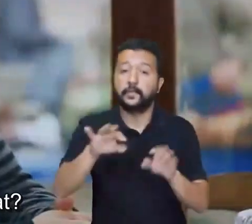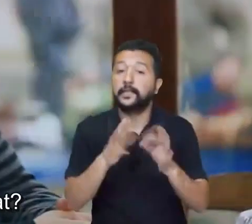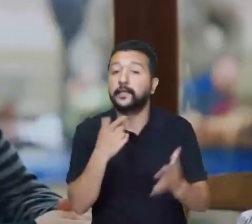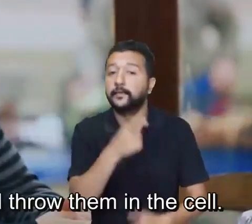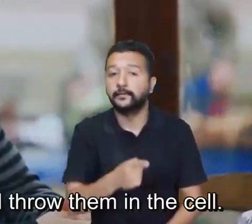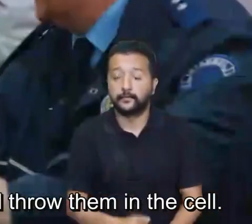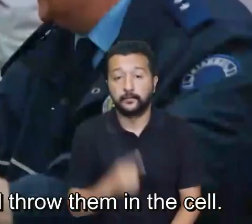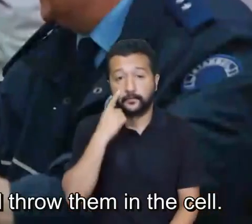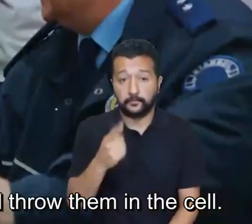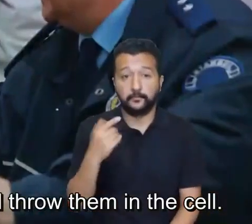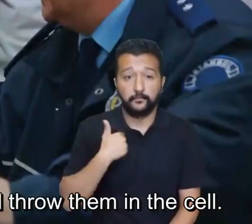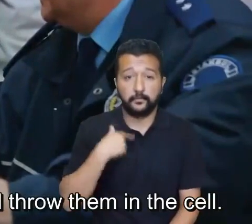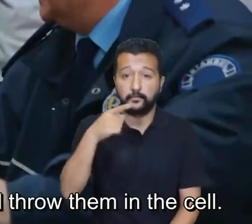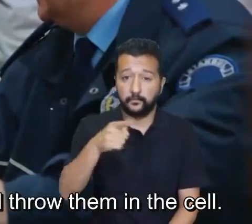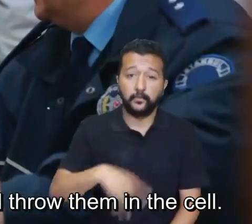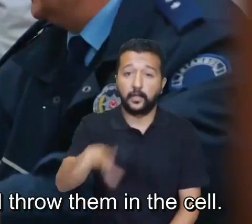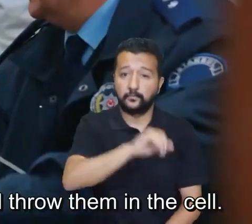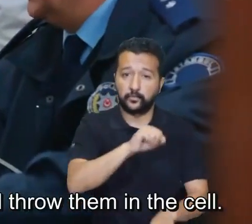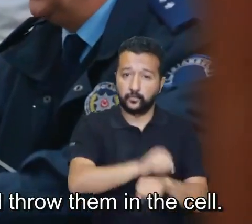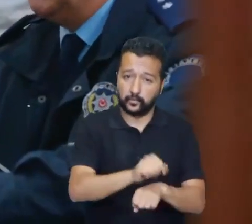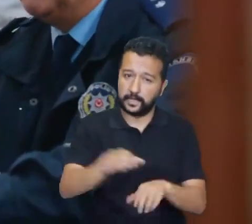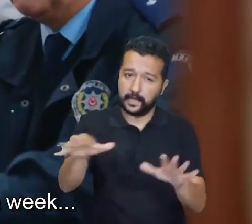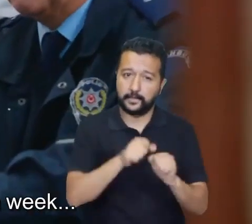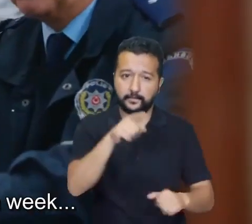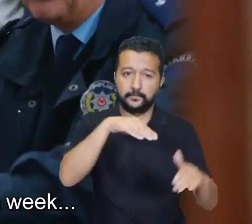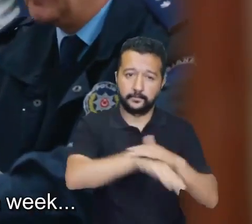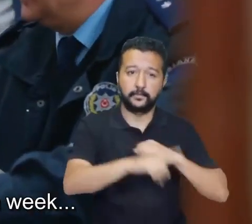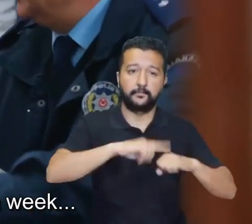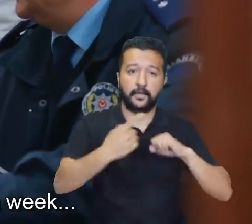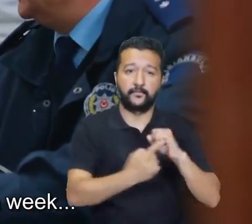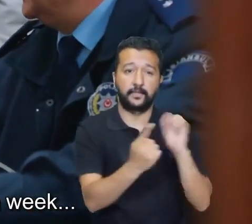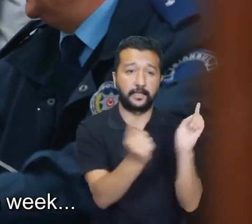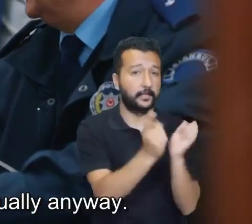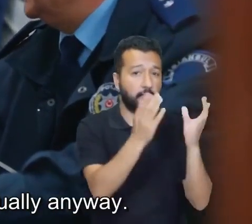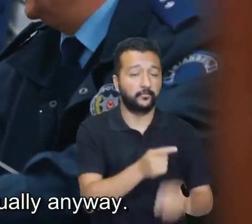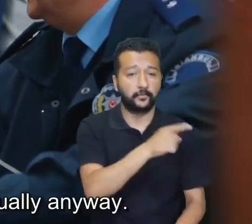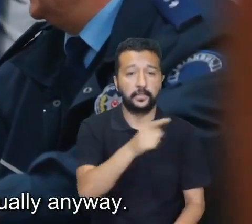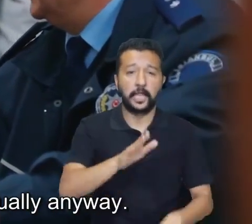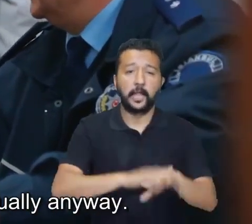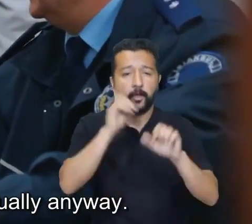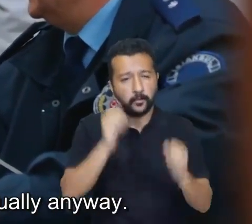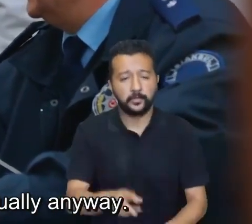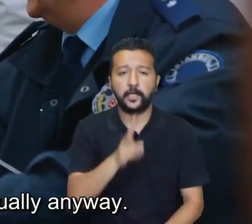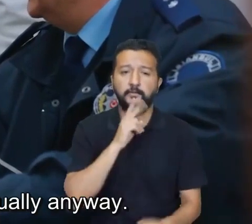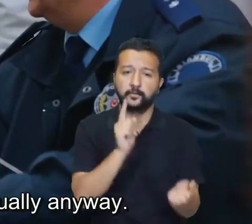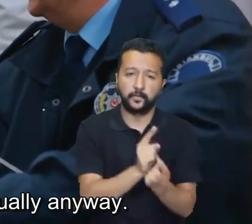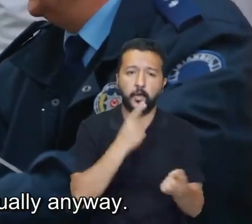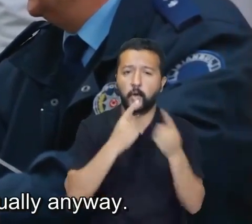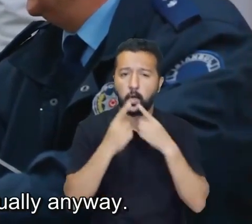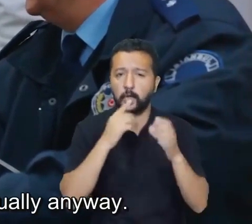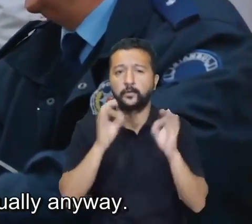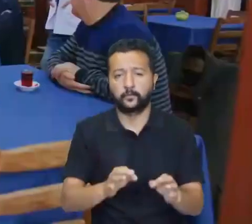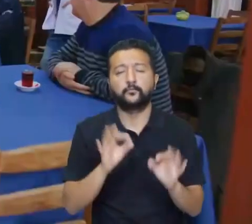o? Bak, bence sen bunları tutukla hücreye at. Bir hafta baş başa kalsınlar, nasılsa eninde sonunda